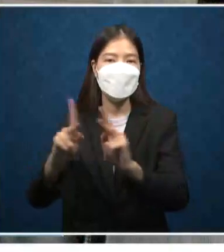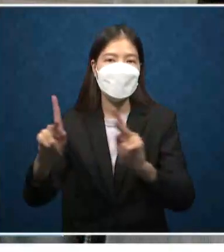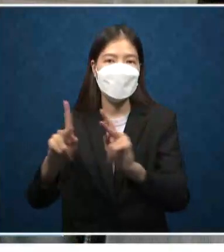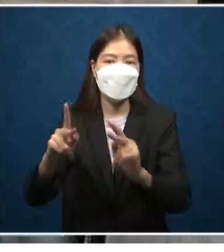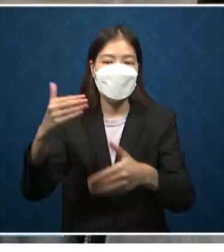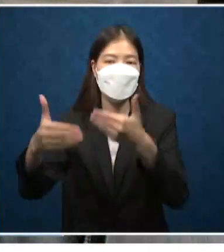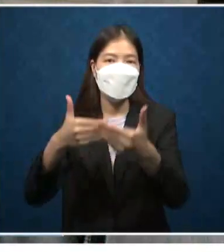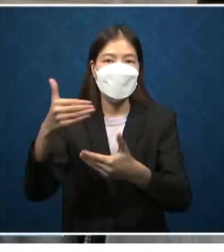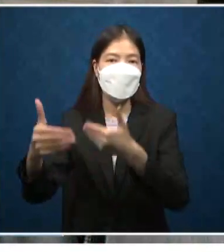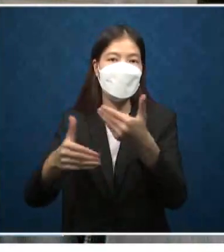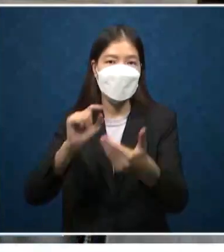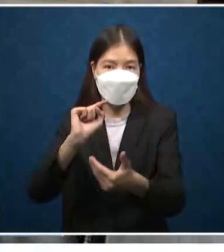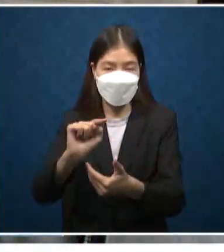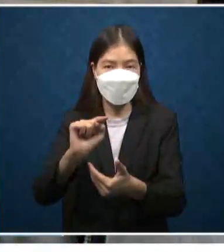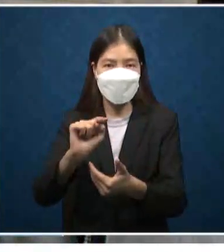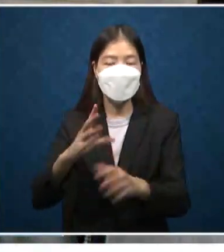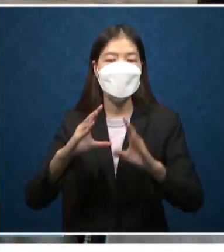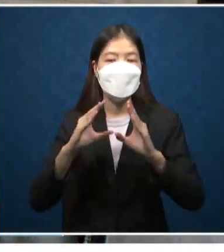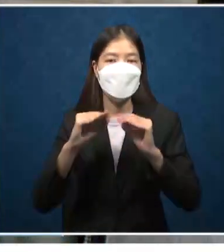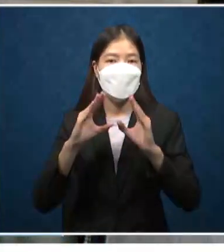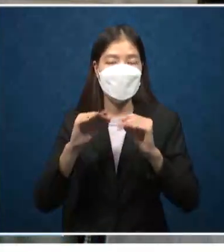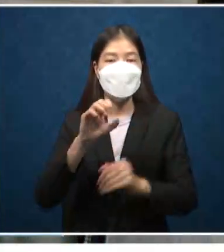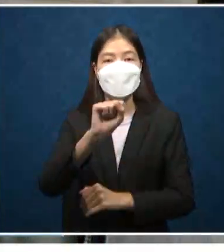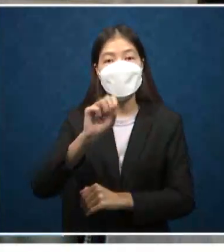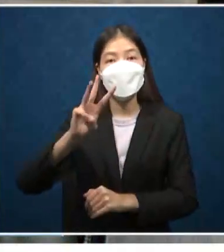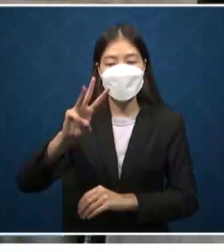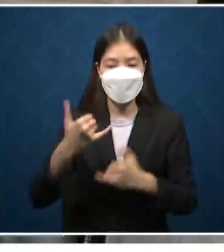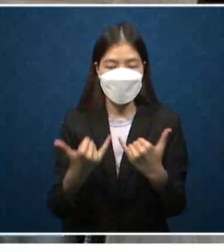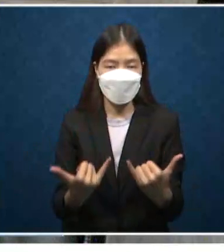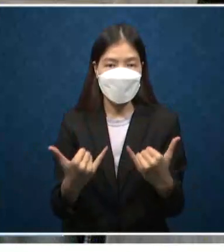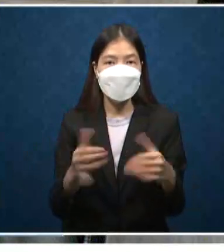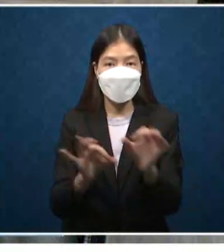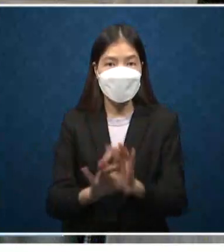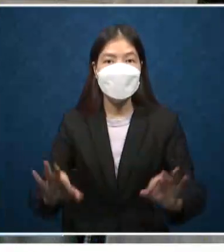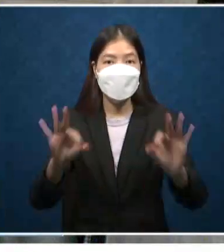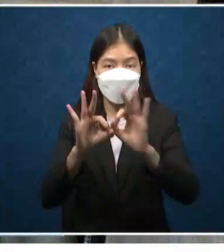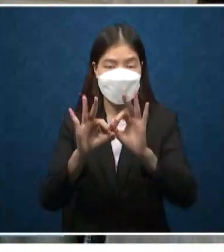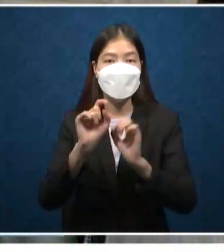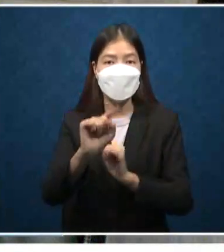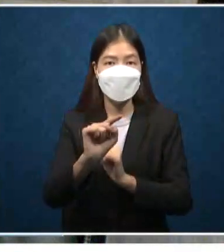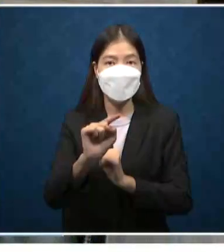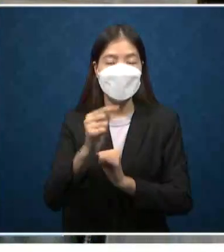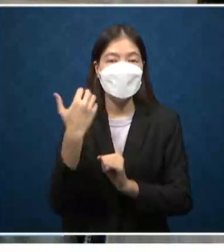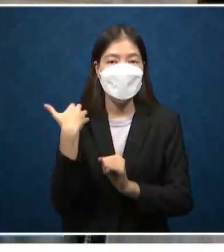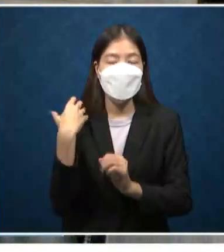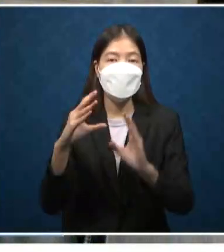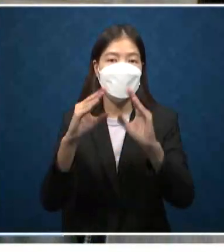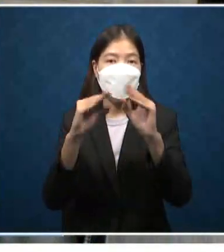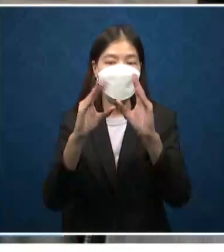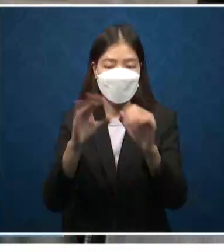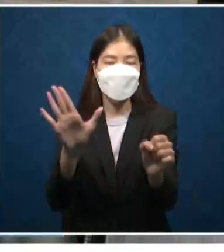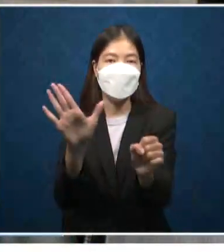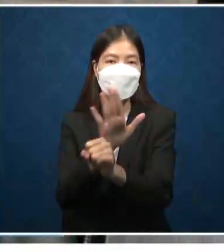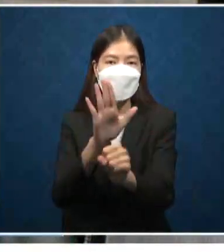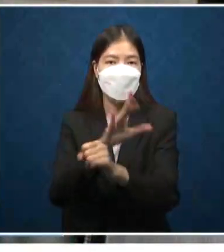าในที่ประชุมวุฒิสภาซึ่งจำเป็นต้องใช้องค์ประชุมให้ครบต